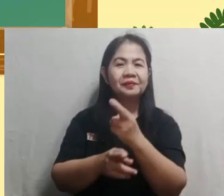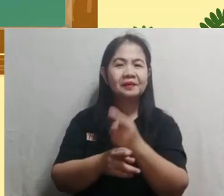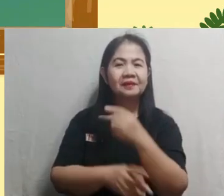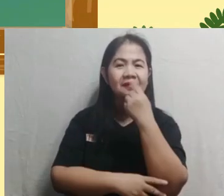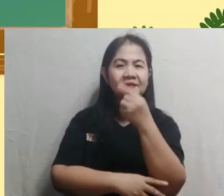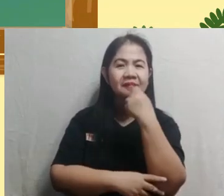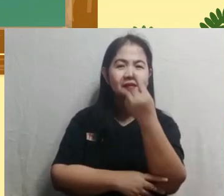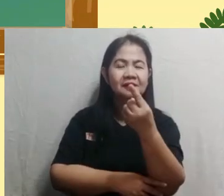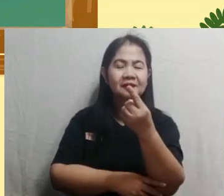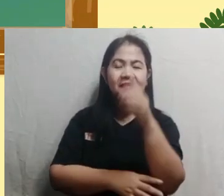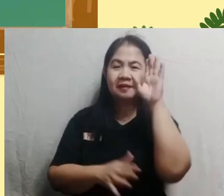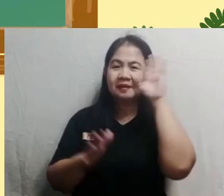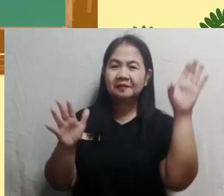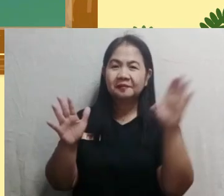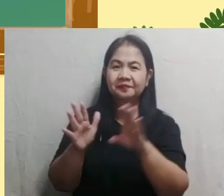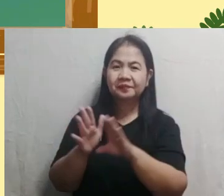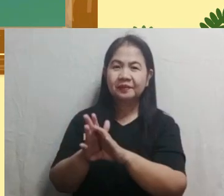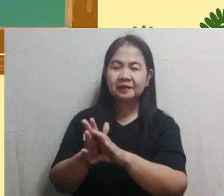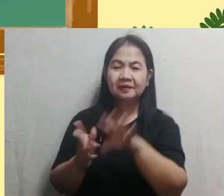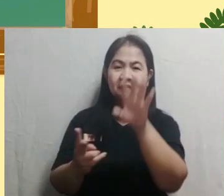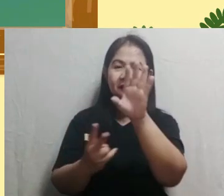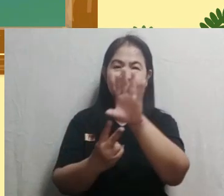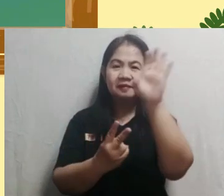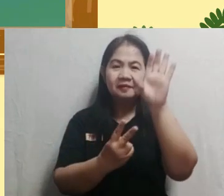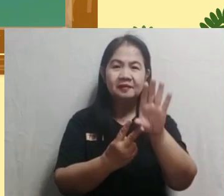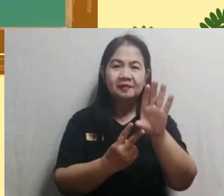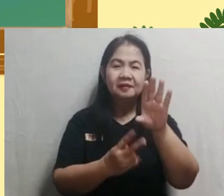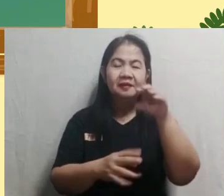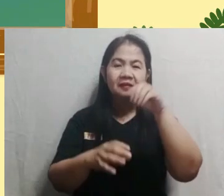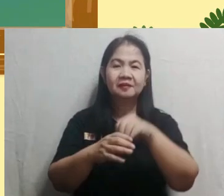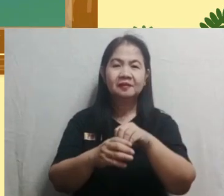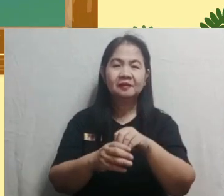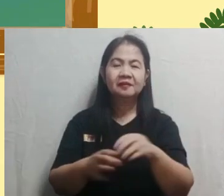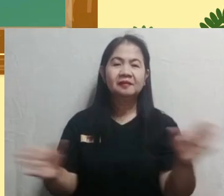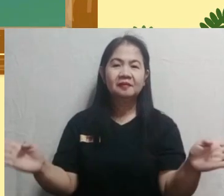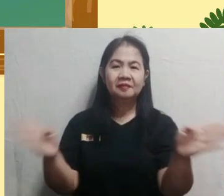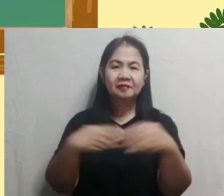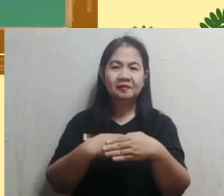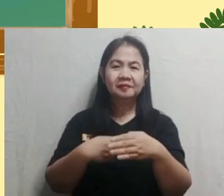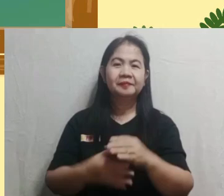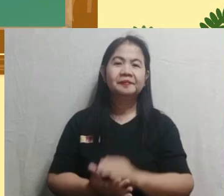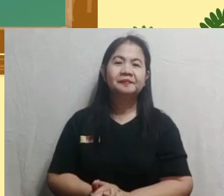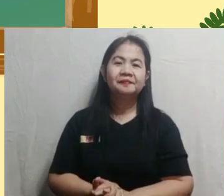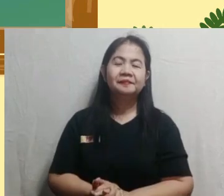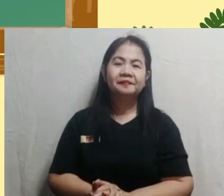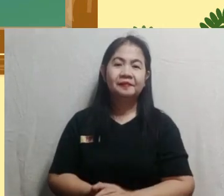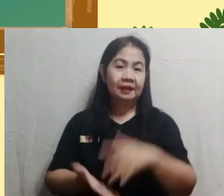karapatan ng binabanggit sa larawan. Piliin ang sagot sa loob ng kahon.